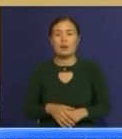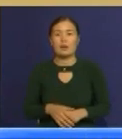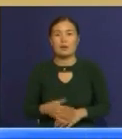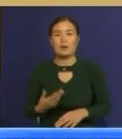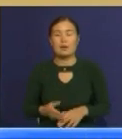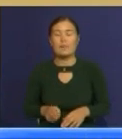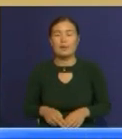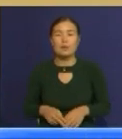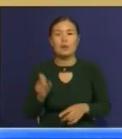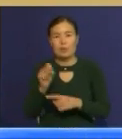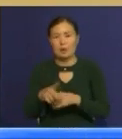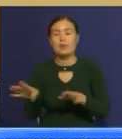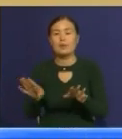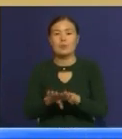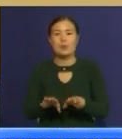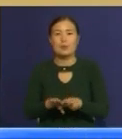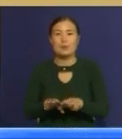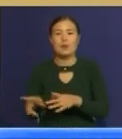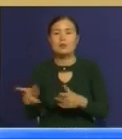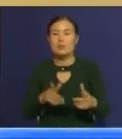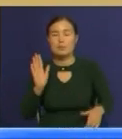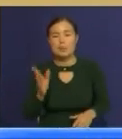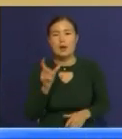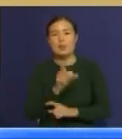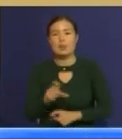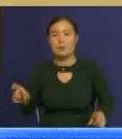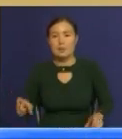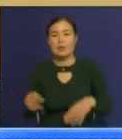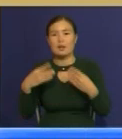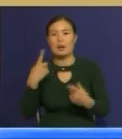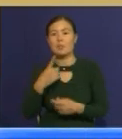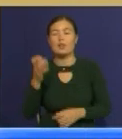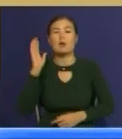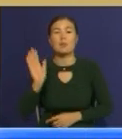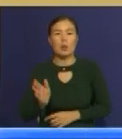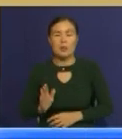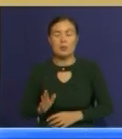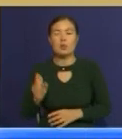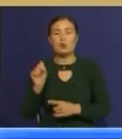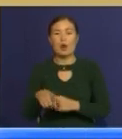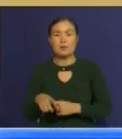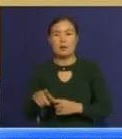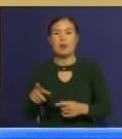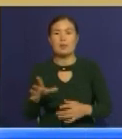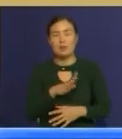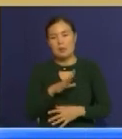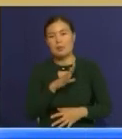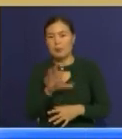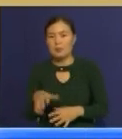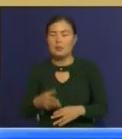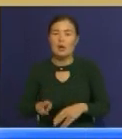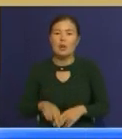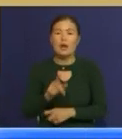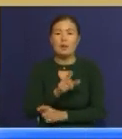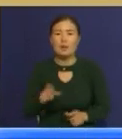сол оборотпен ұстап, сұранысқа қарай әкеле береміз. Сосын мына аудандарға түгел әкімдер хабардары бар, сұраныстарын, заявкаларын беріп тұрады. Шаруашылықтарға